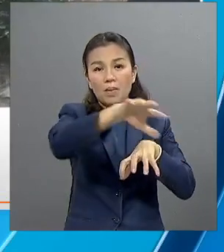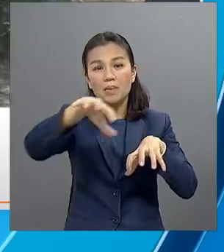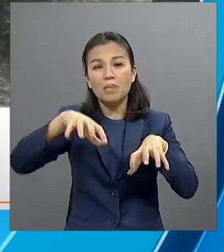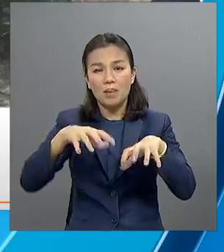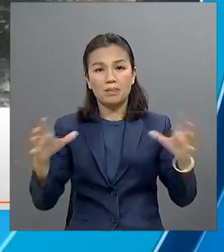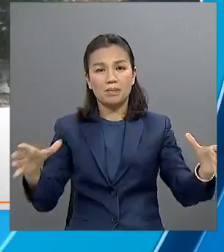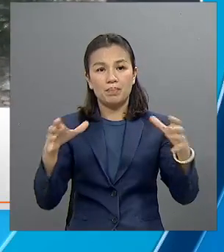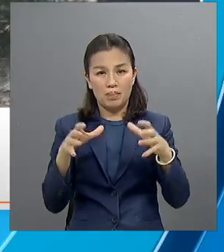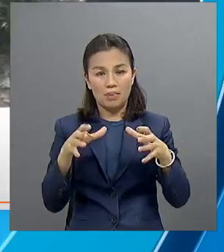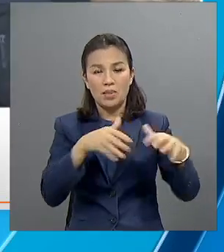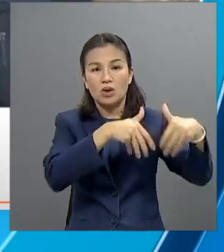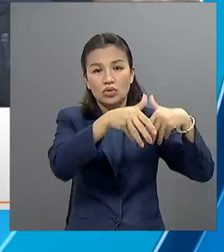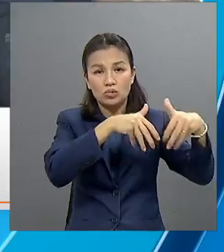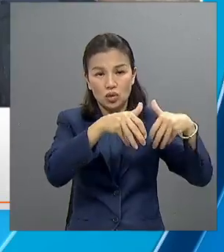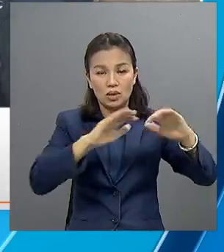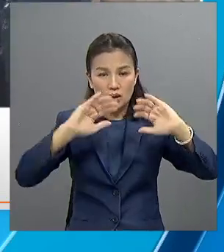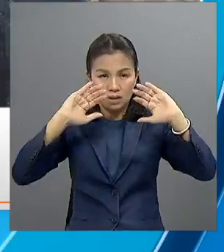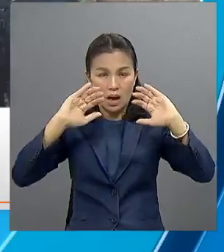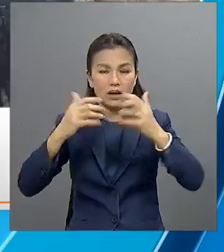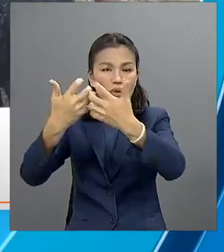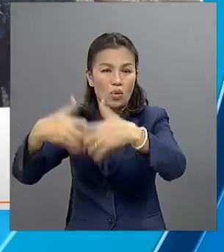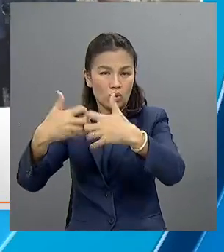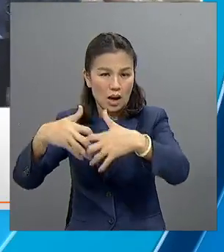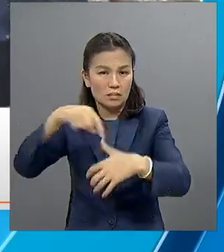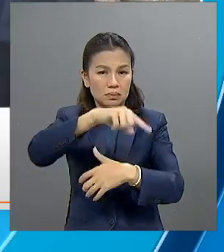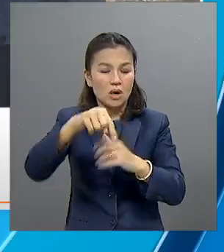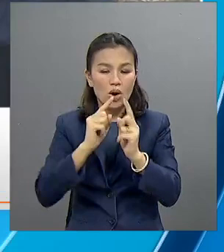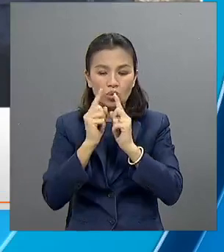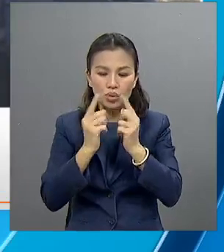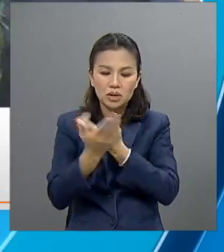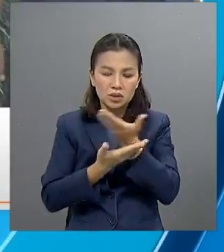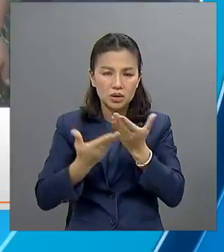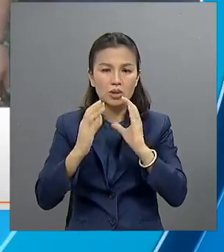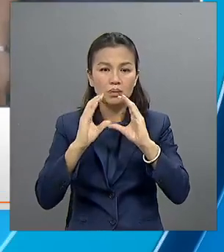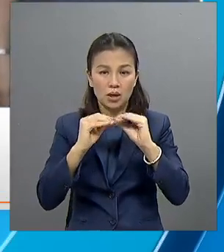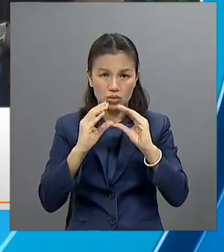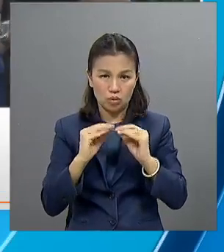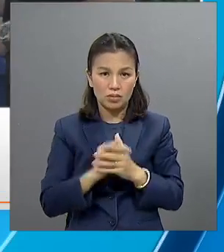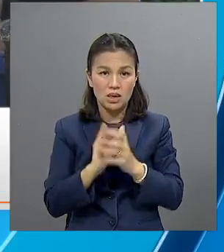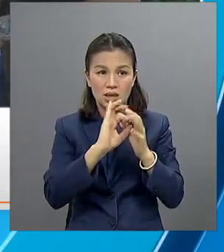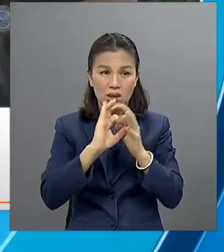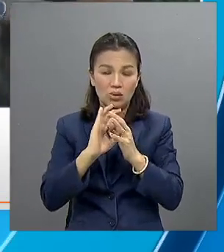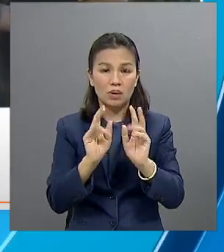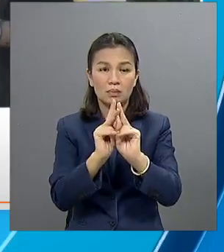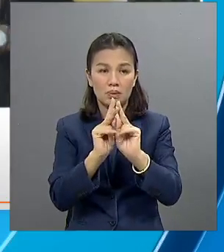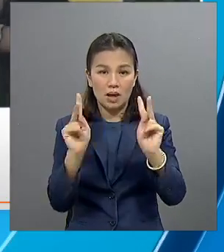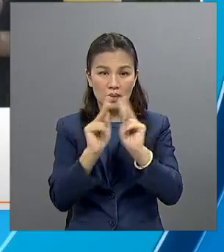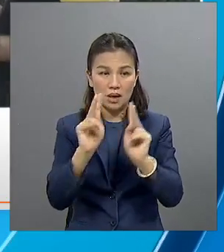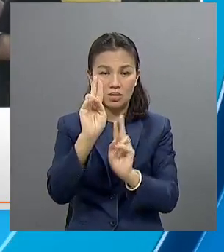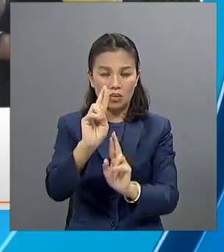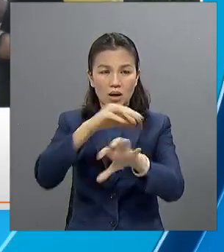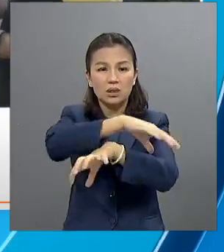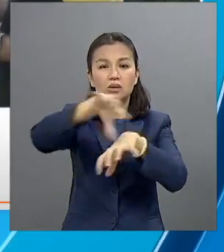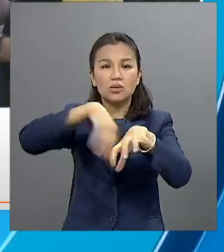ชนภาคราชการและภาคโรงงานเนี่ยตอนนี ้ ก็จะต้องมาประชุมในรูปของคณะกรรมการเฝ้าระวังสิ่งแวดล้อมนะครับ